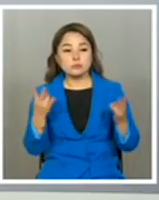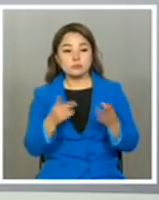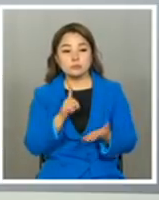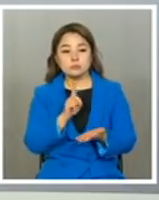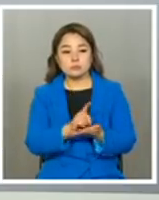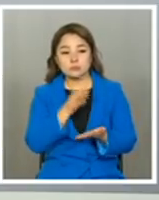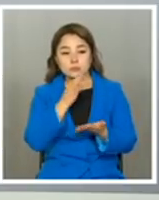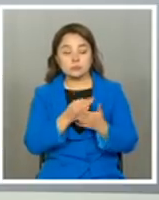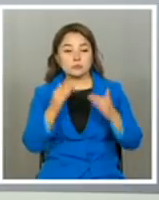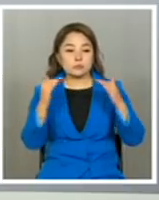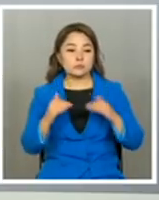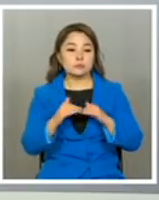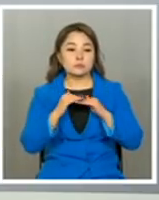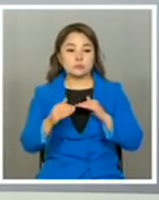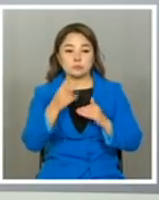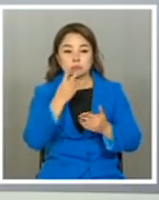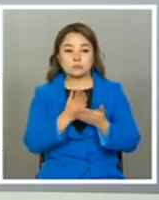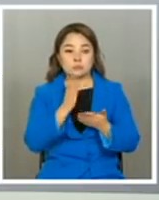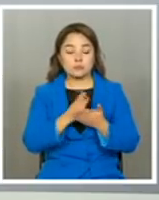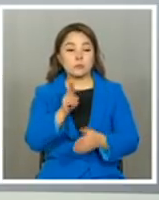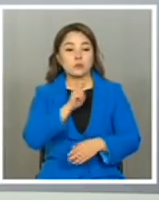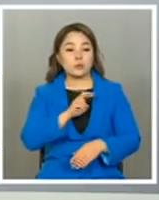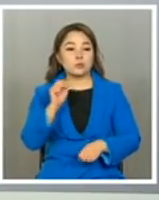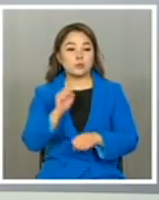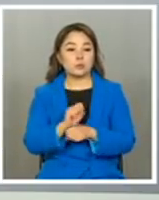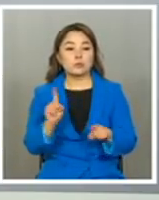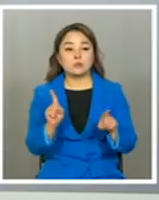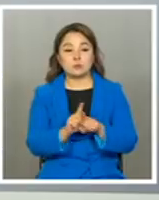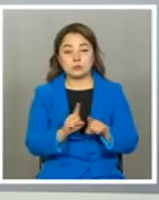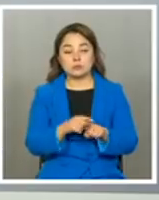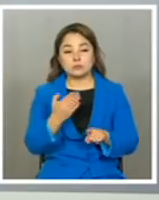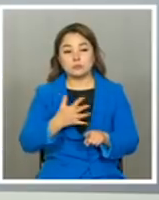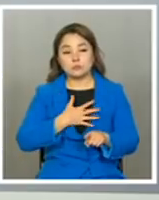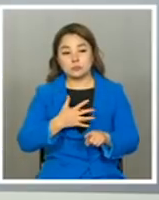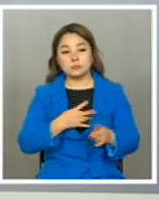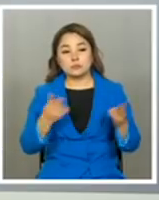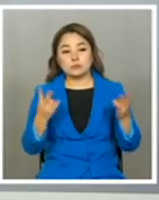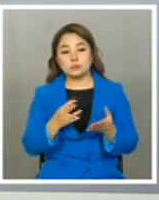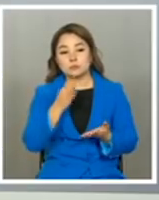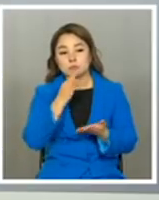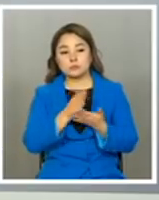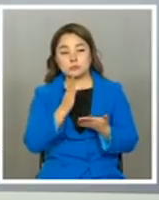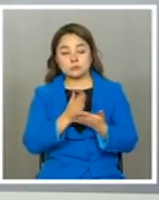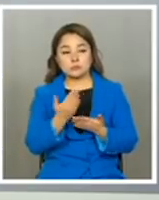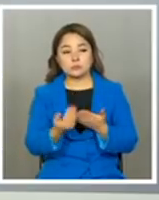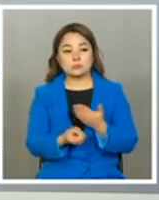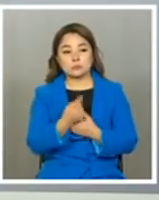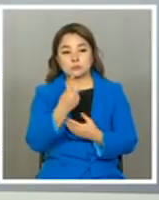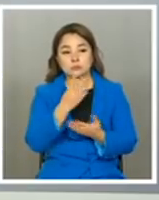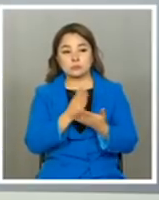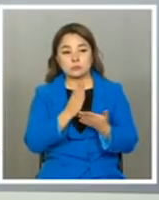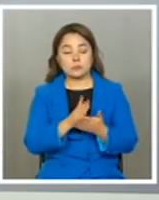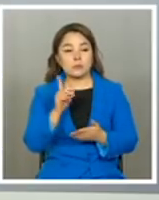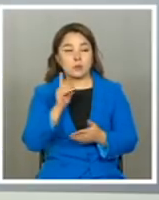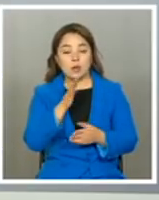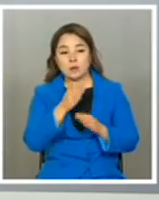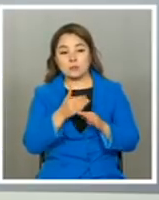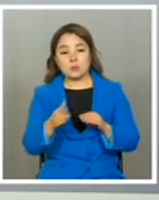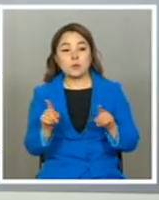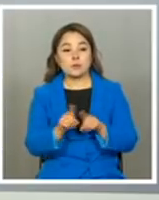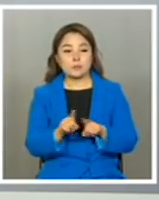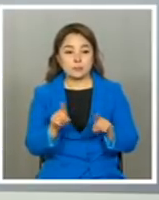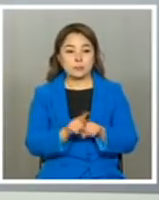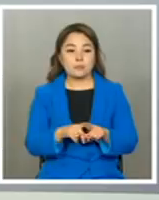төмен деңгейде болады екен. Бірақ жұмыс тоқтаған соң да оттегінің қажеттілігі туындап отырады. Ал біраз уақыт өткеннен кейін